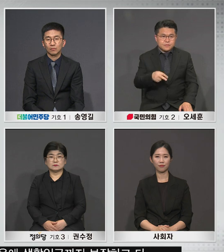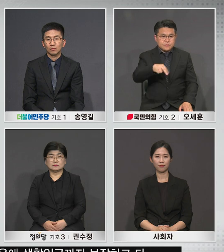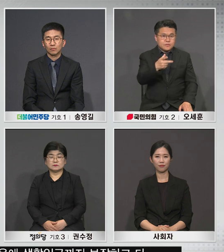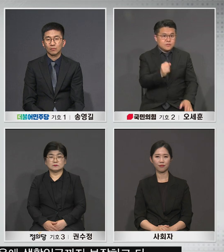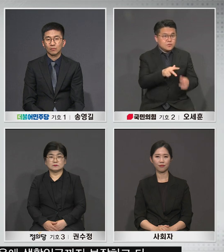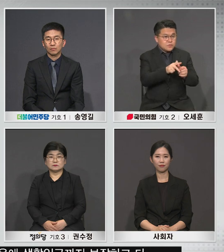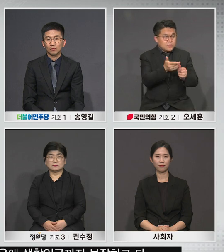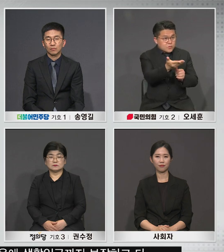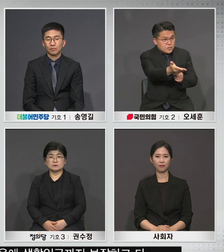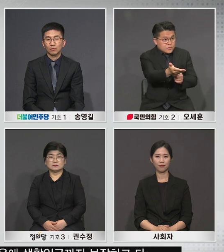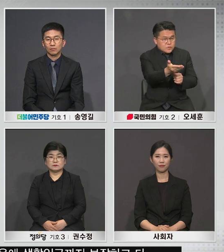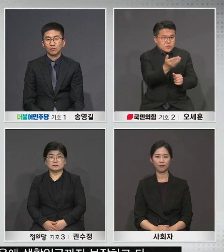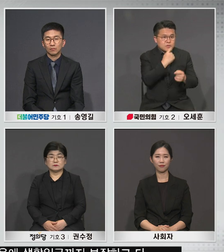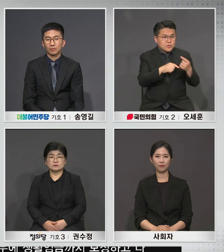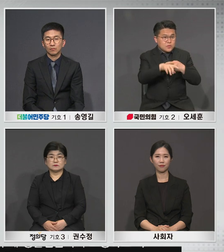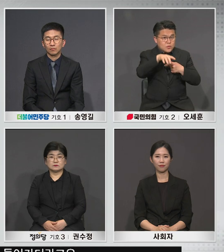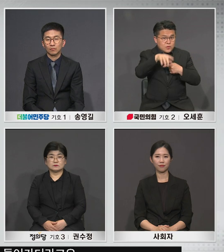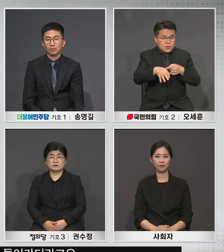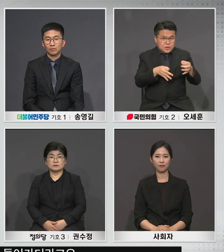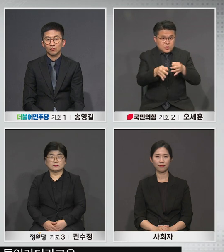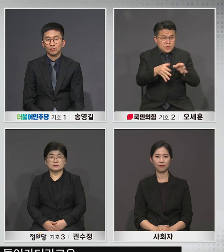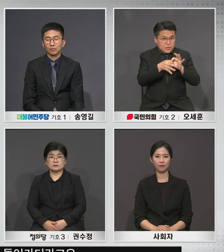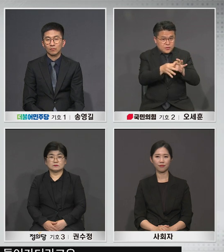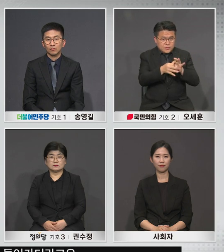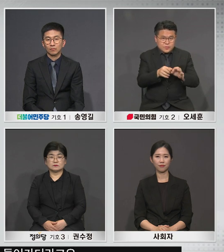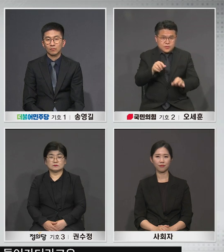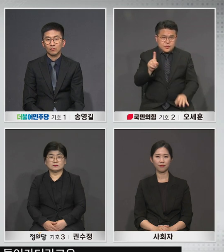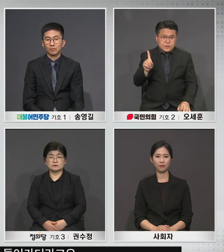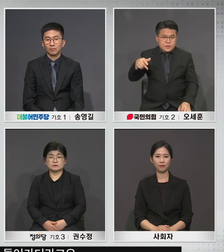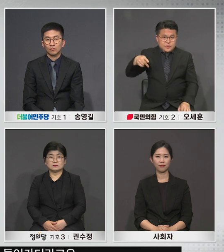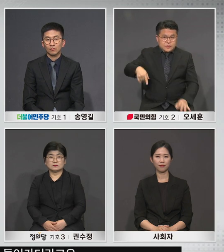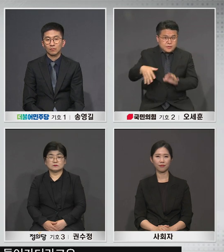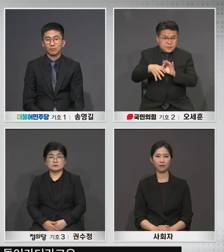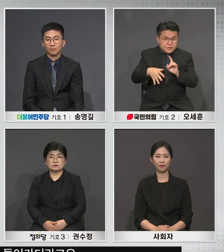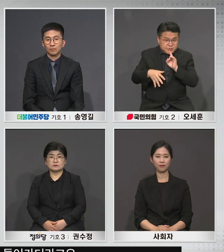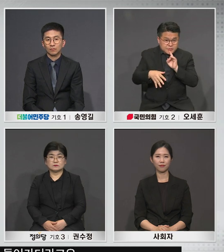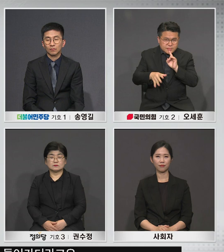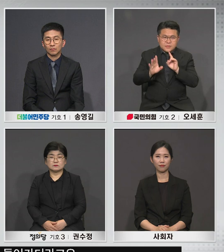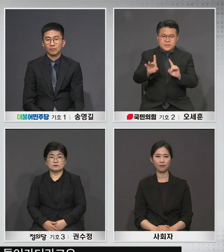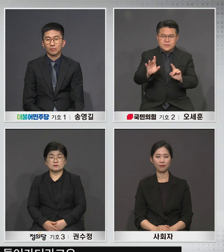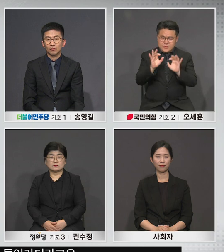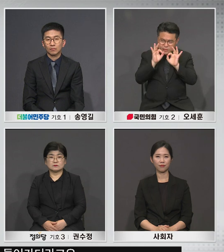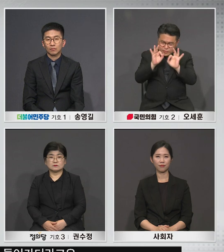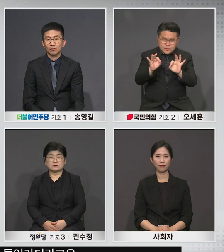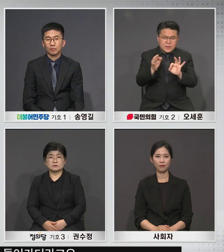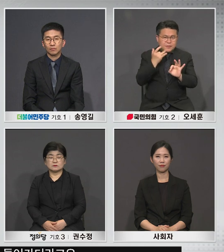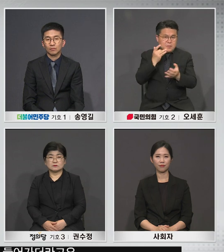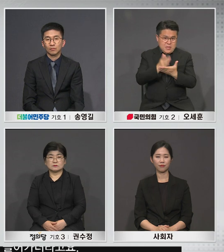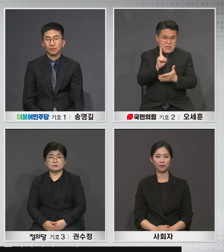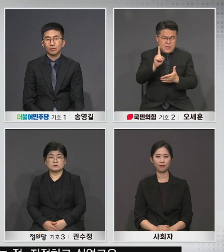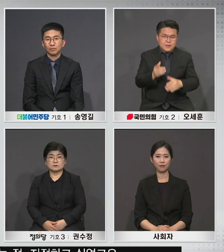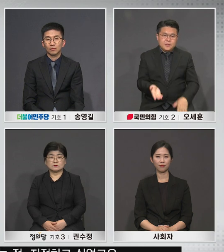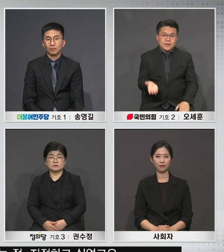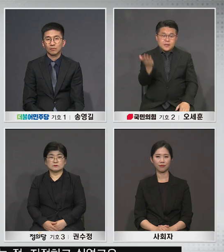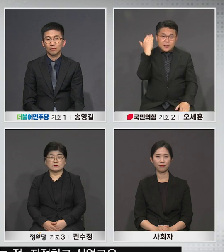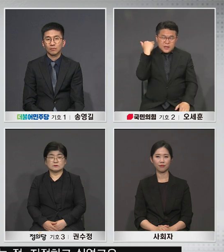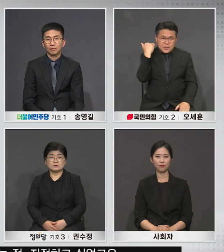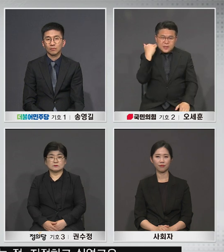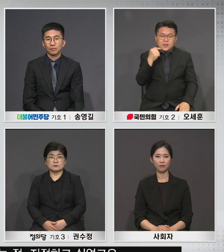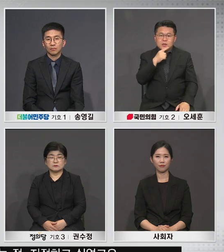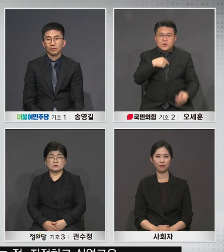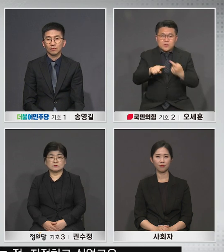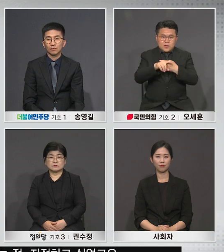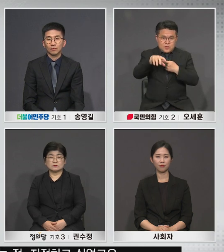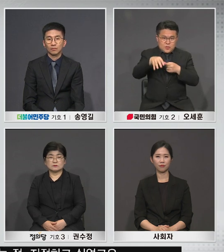후보께서 동대문 상권과 DDP의 관계를 말씀하셨는데 이런 점을 관과하시면 안 됩니다. 과거에 동대문 상권